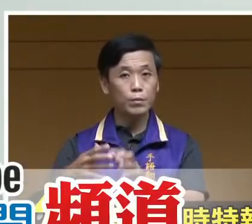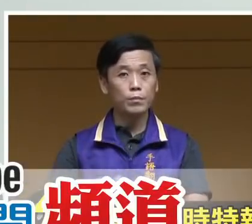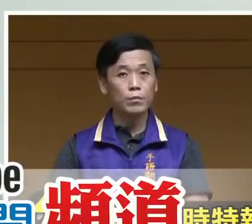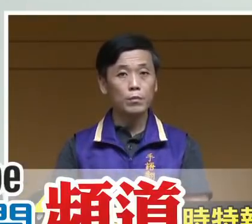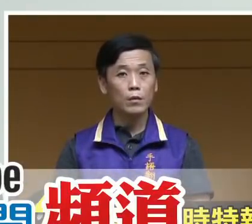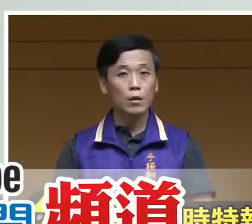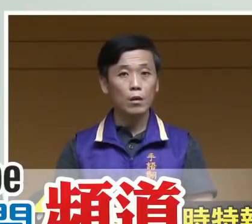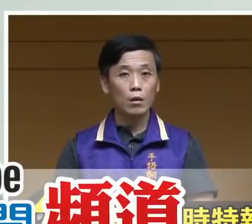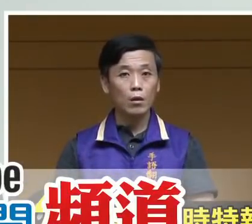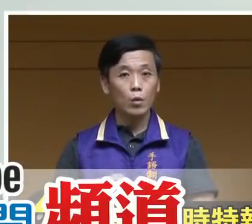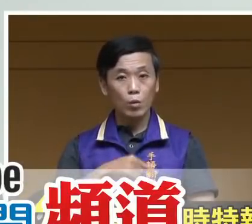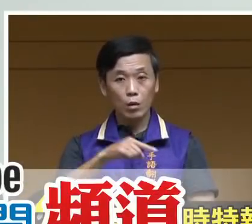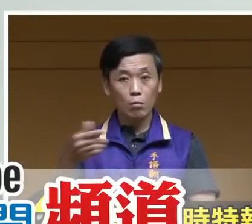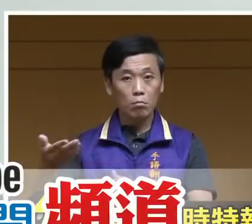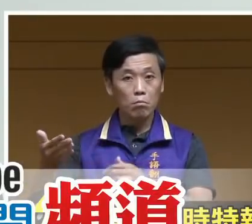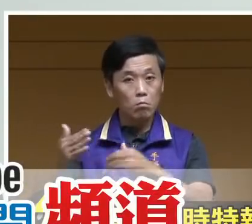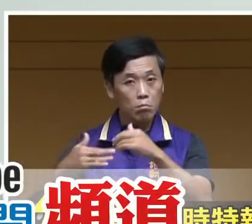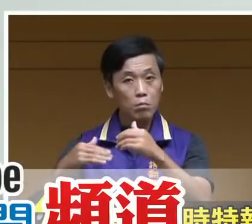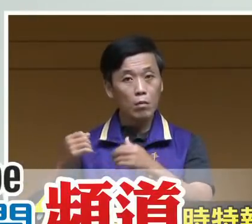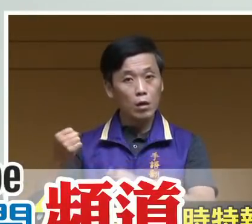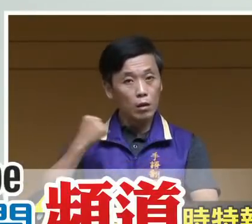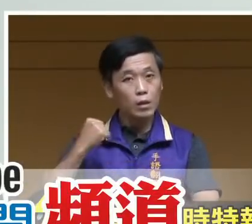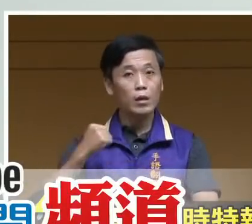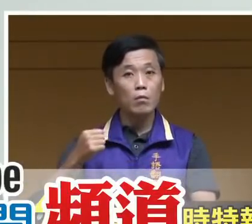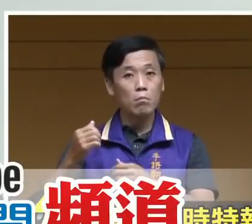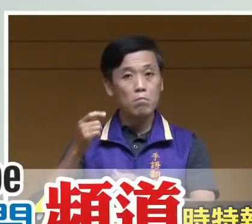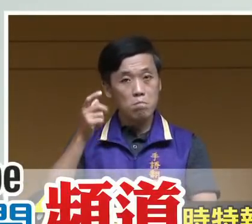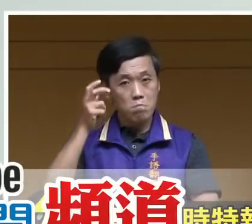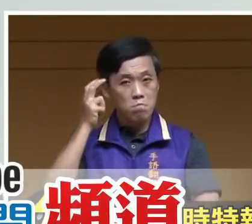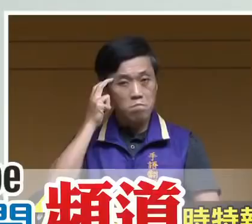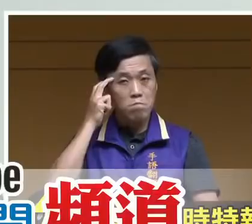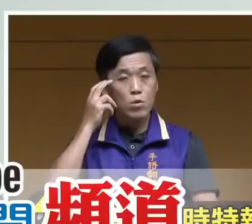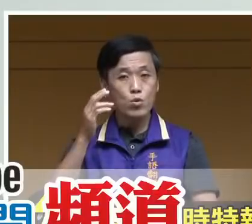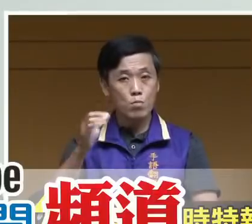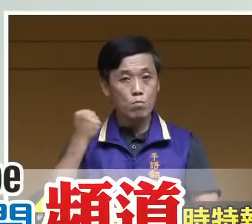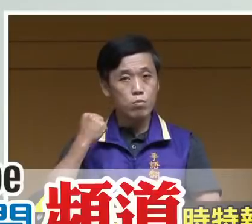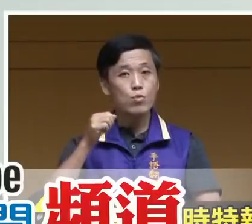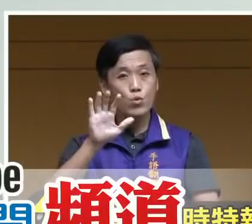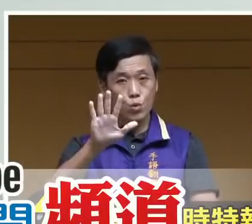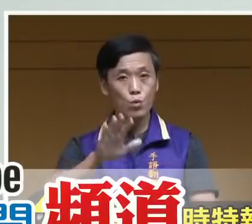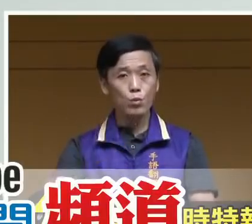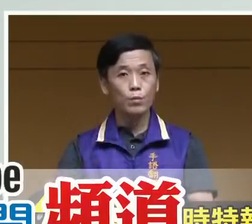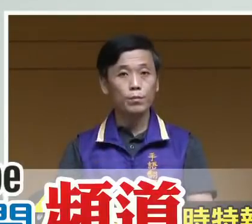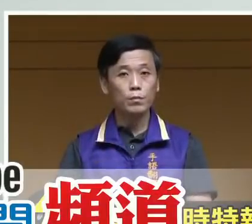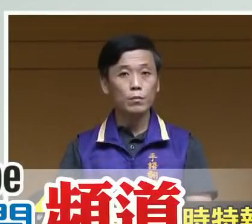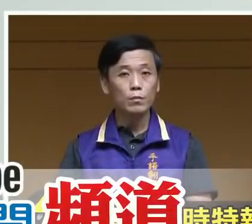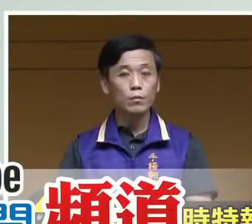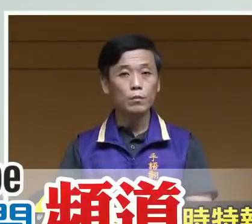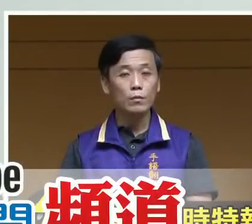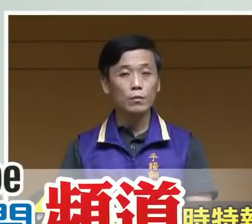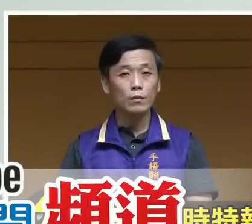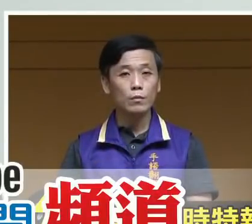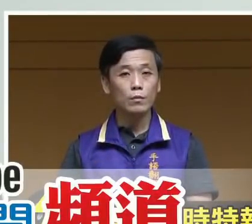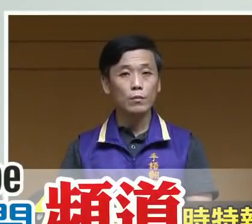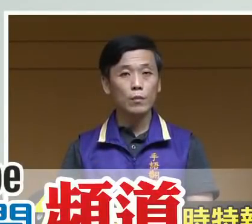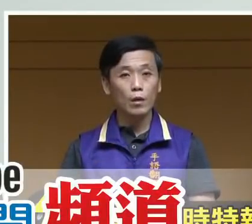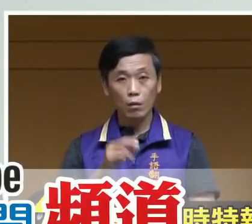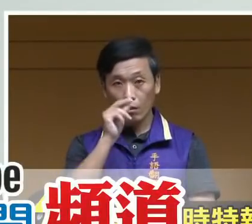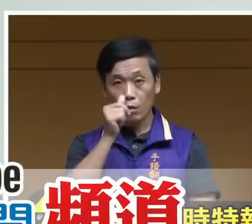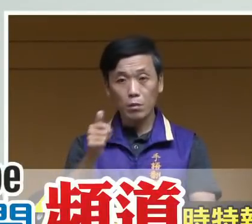坚强的力量。所以在这里要特别来感